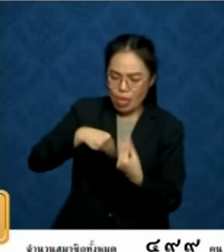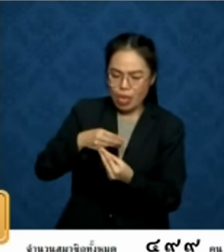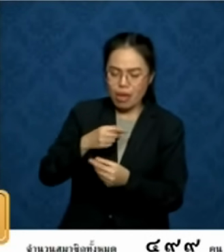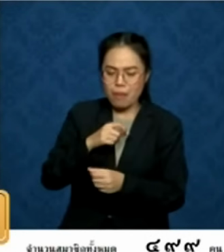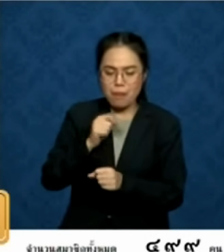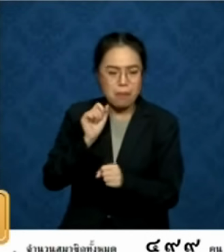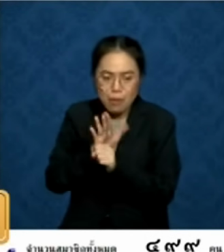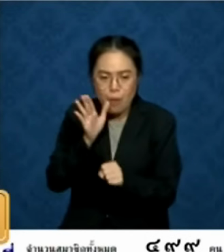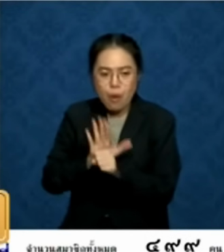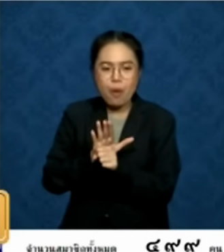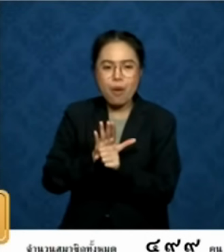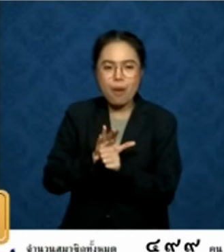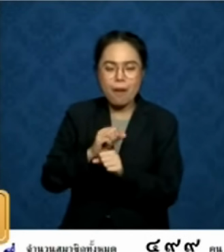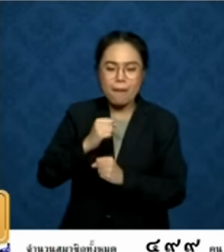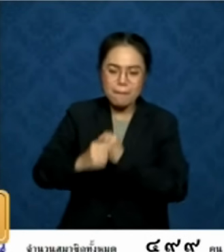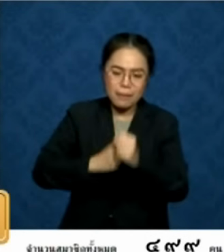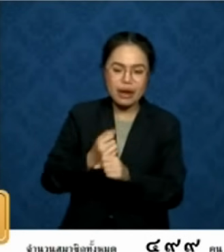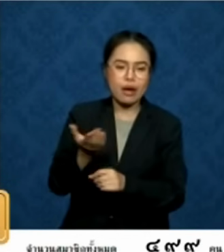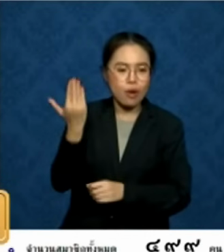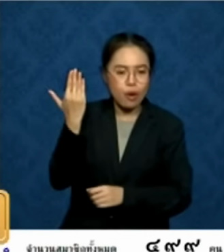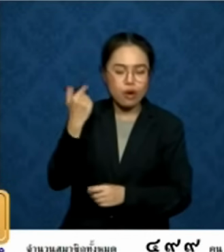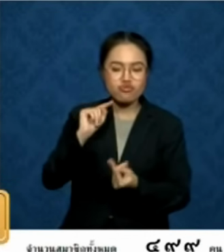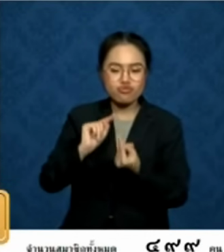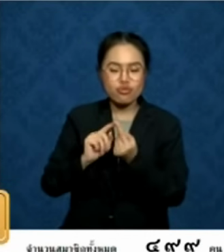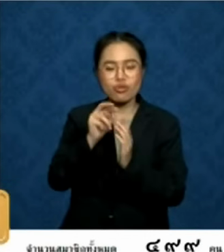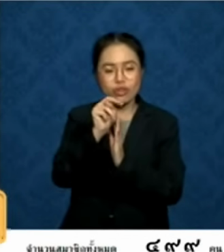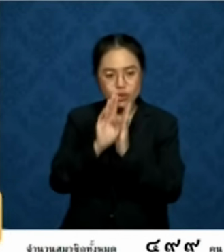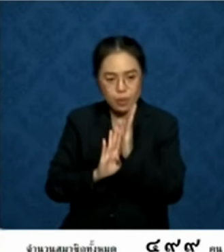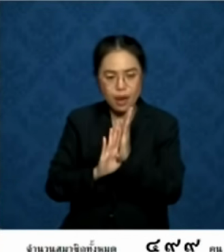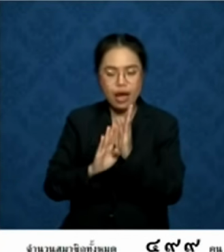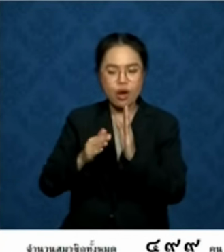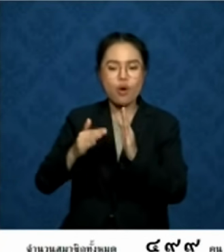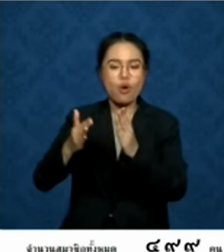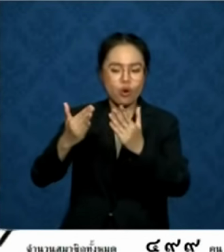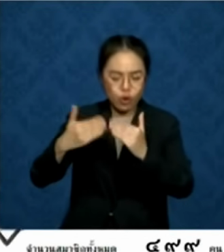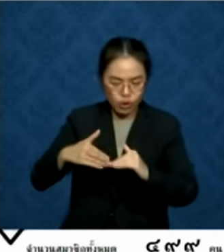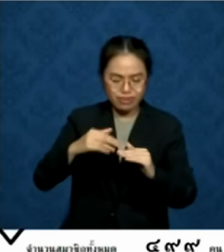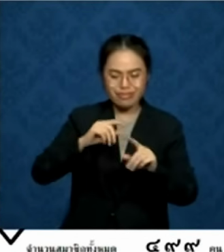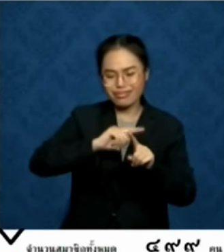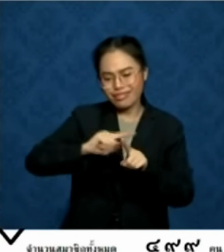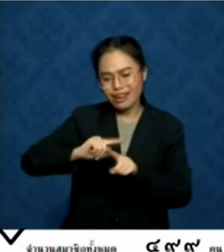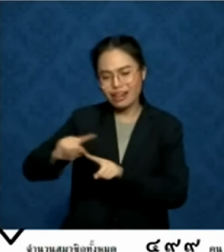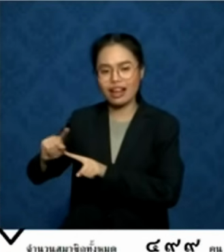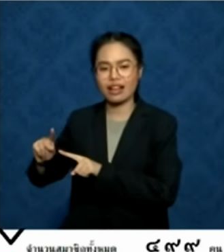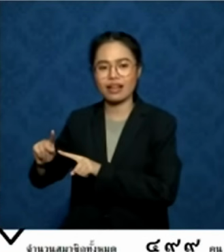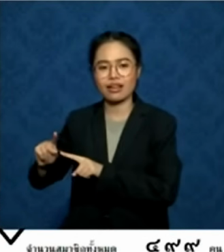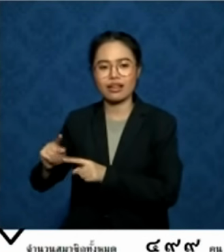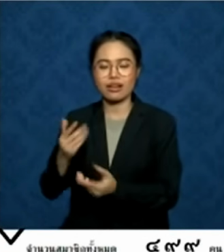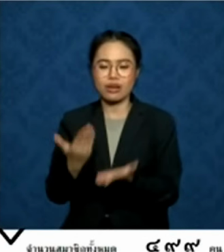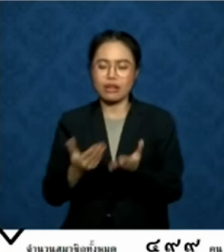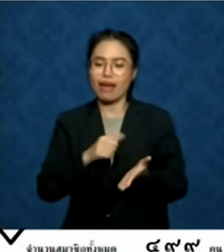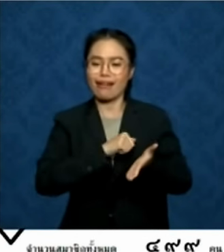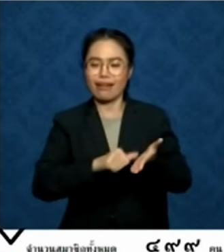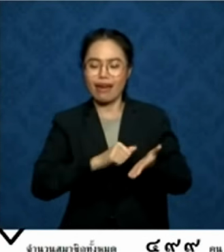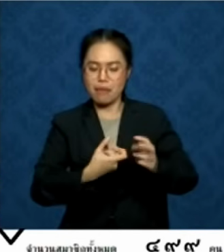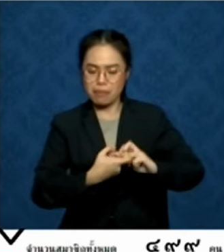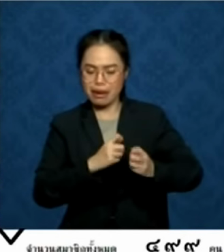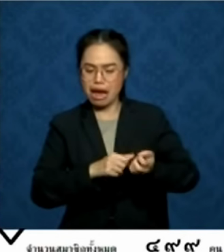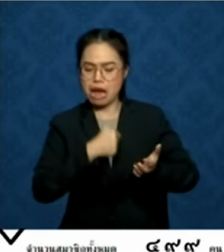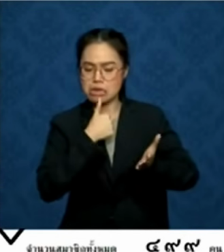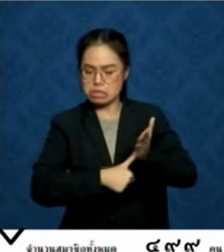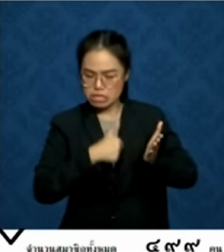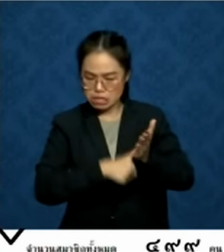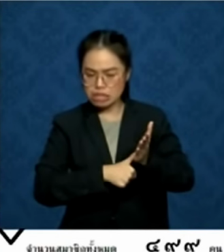าซึ่งเป็นที่มาของนโยบายการลดรายจ่ายต่างๆไม่ว่าจะเป็นการแก้ไขปัญหาหนี้ทั้งระบ